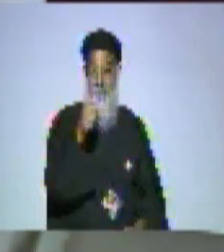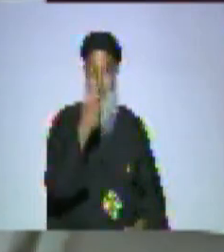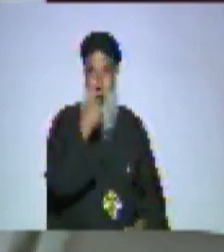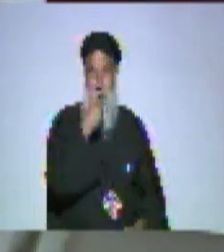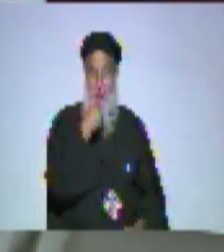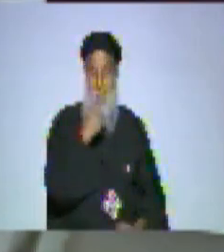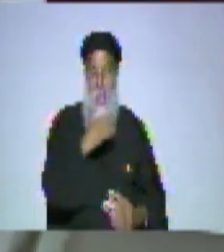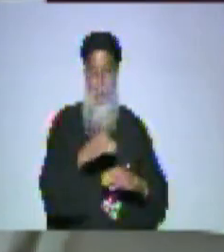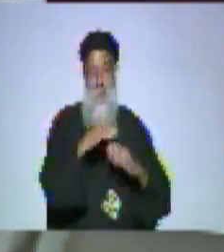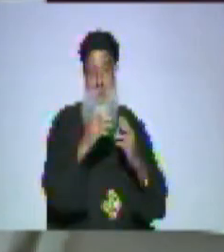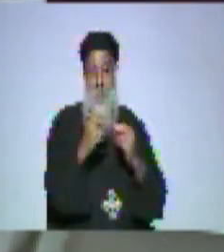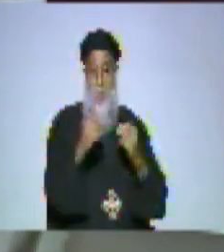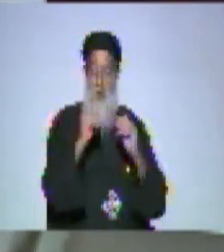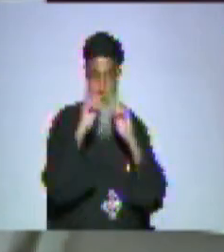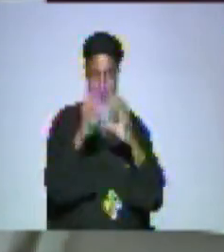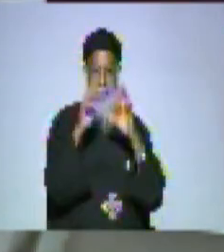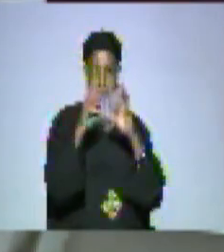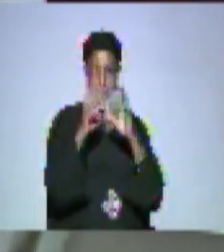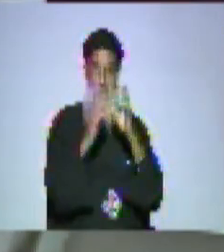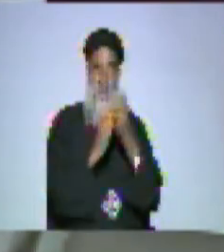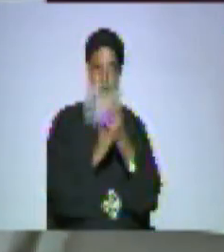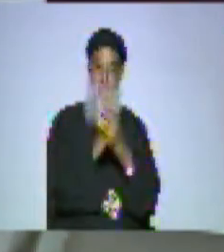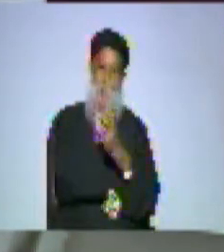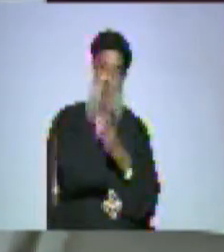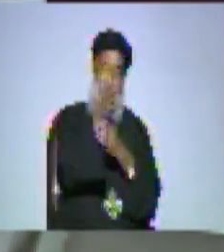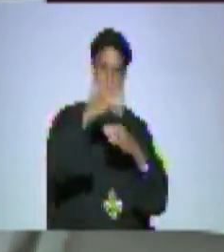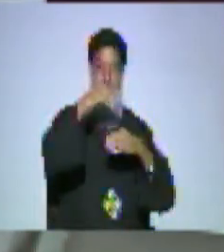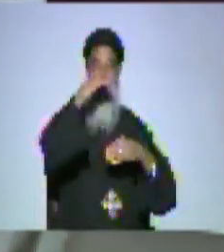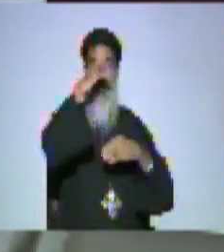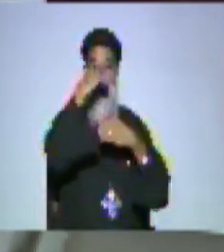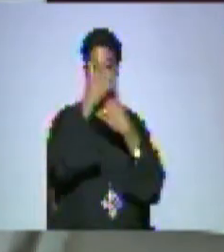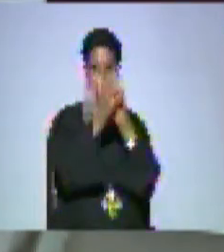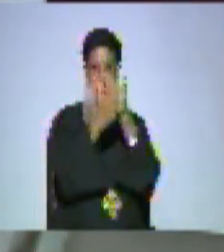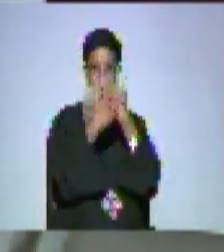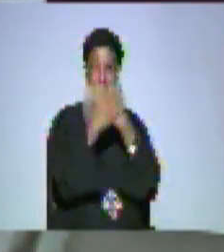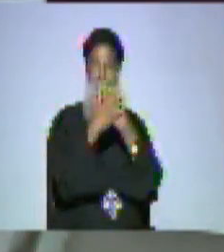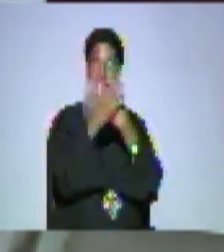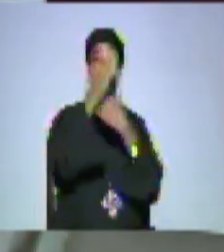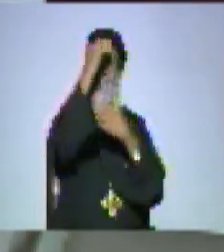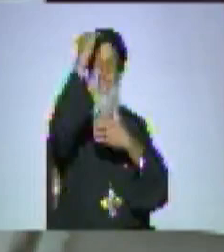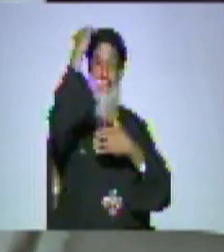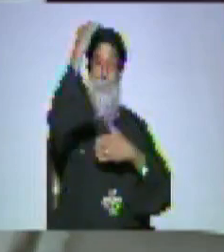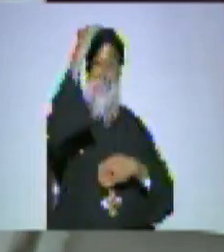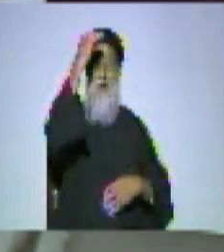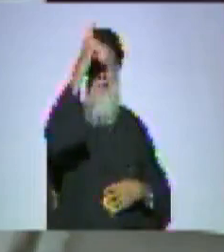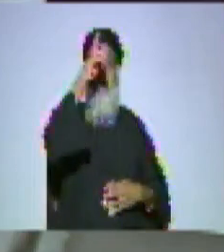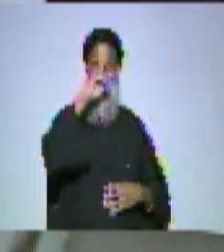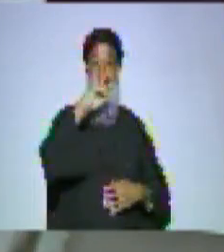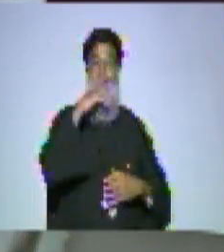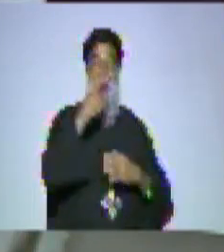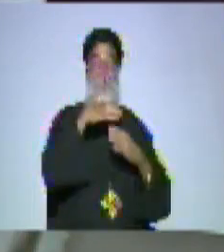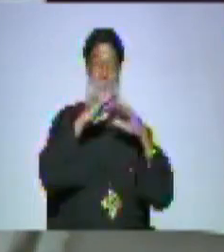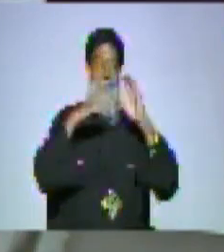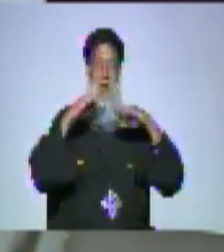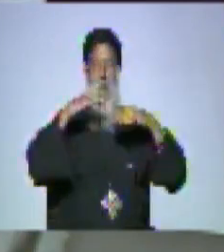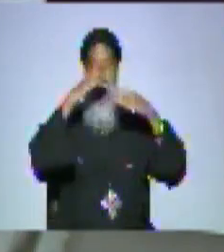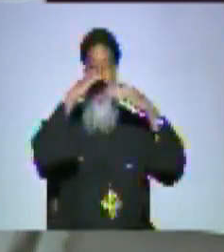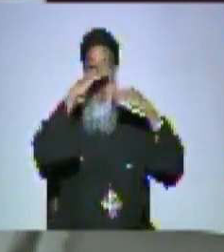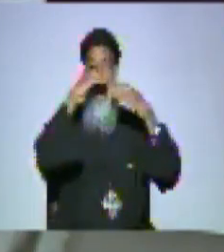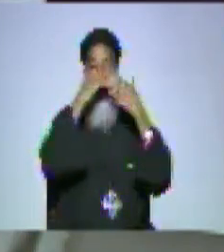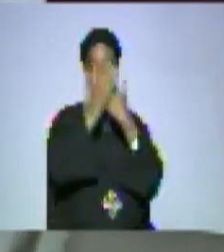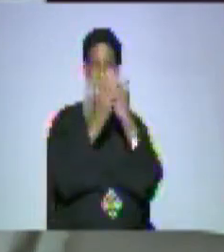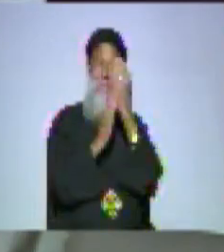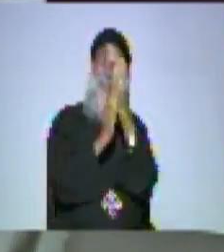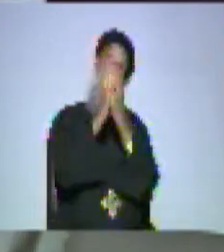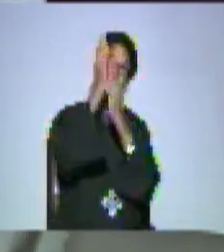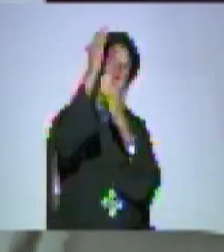اقيمك على الكثير ادخل الى فرح سيدك عشان كده بيسموه فردوس الفرح وفي الابديه